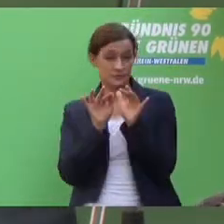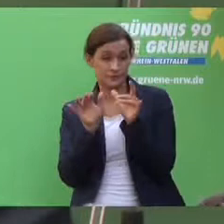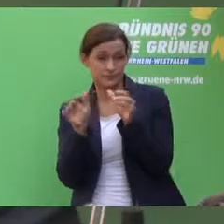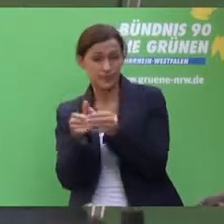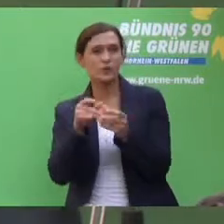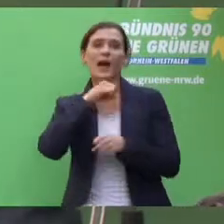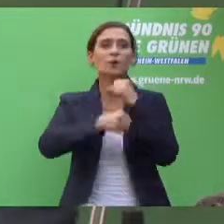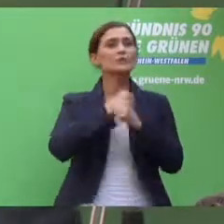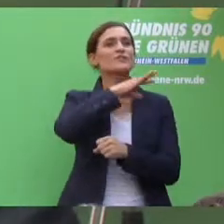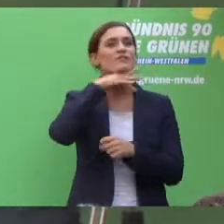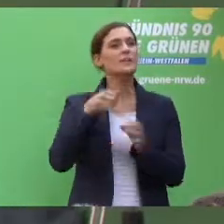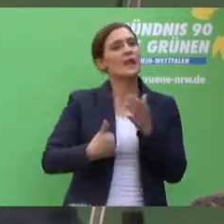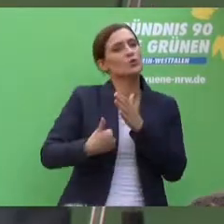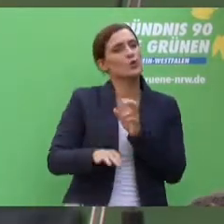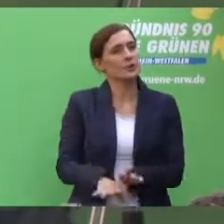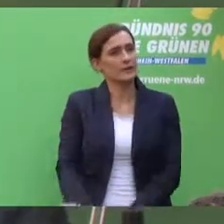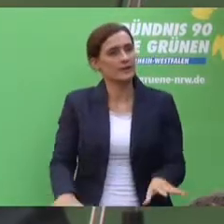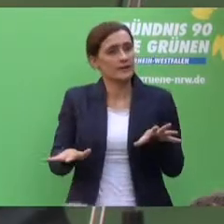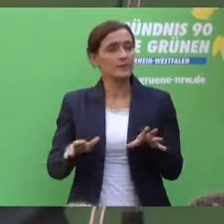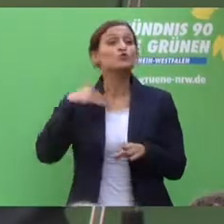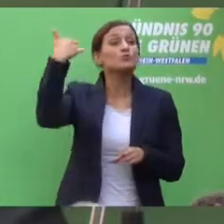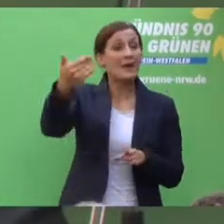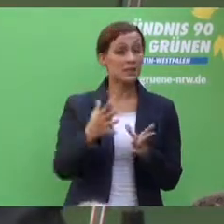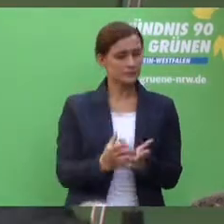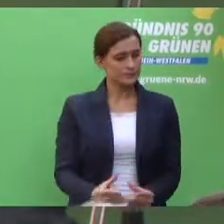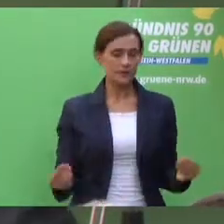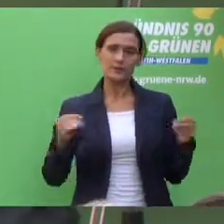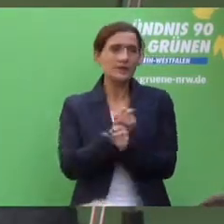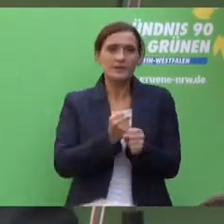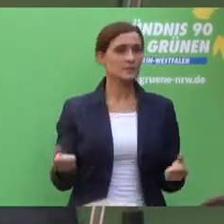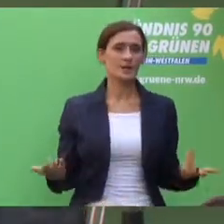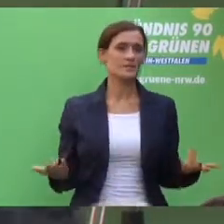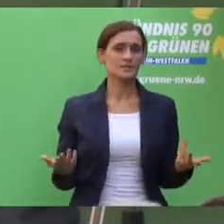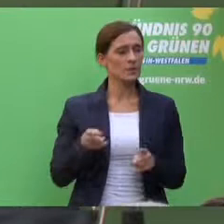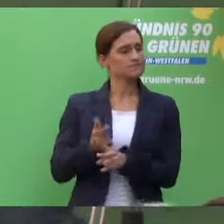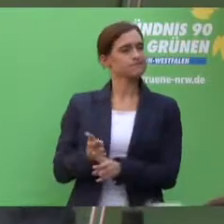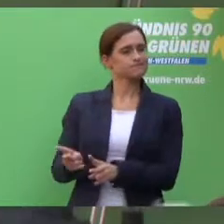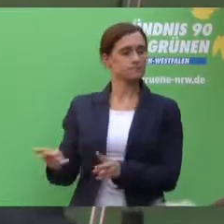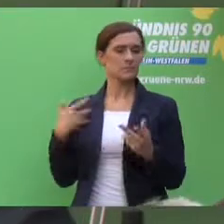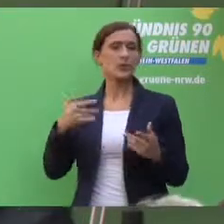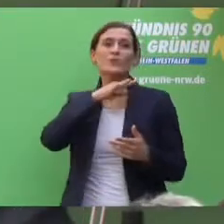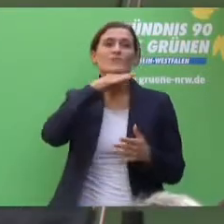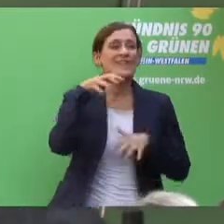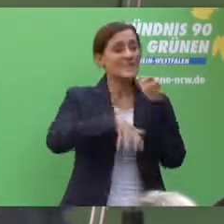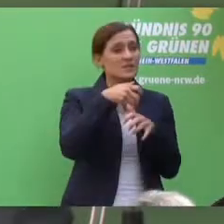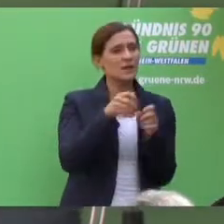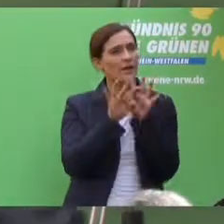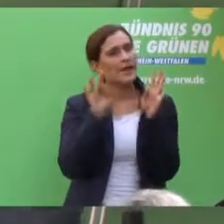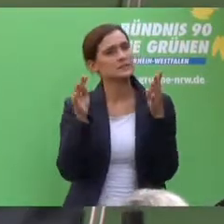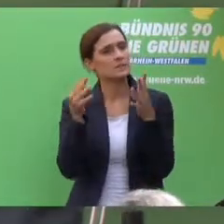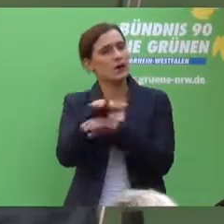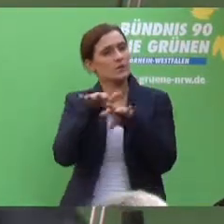mehr Gülle, als der Boden anschließend aufnehmen kann. Und viele Tiere auf engstem Raum, das heißt, es